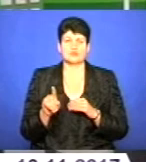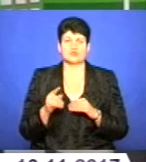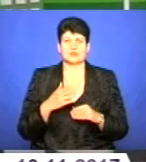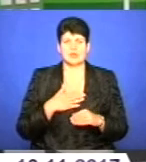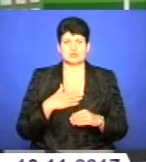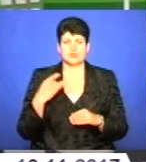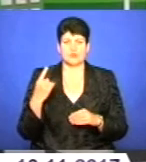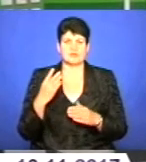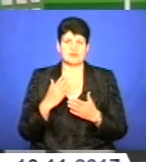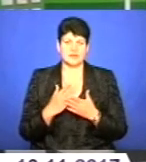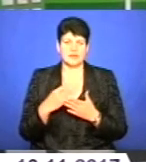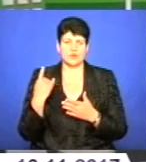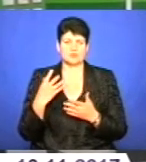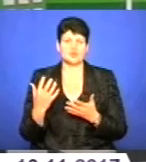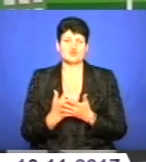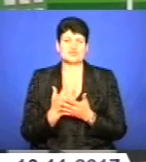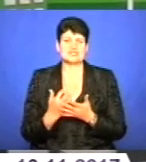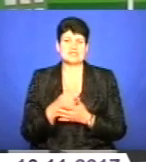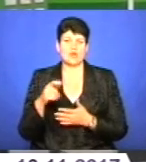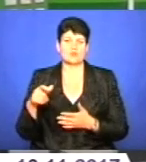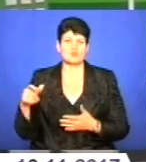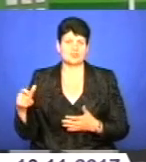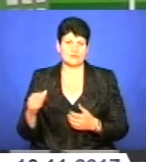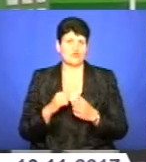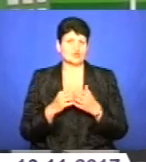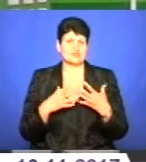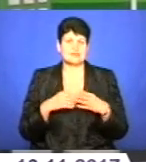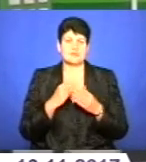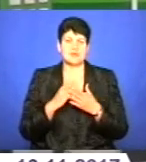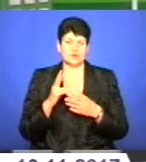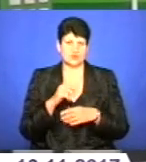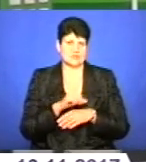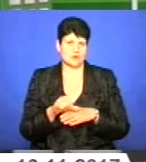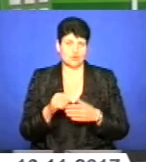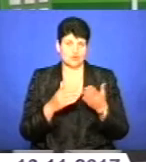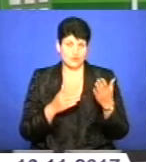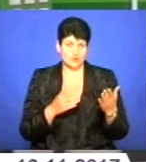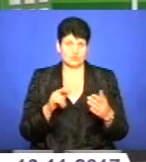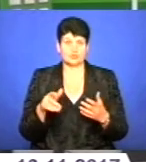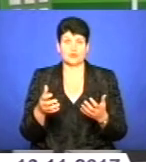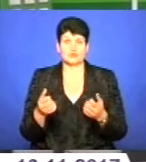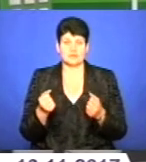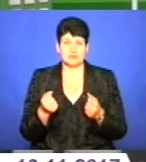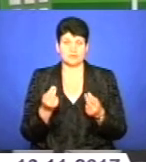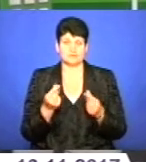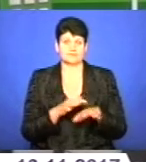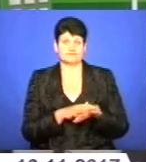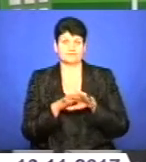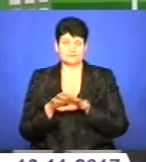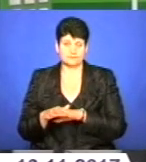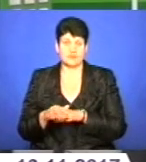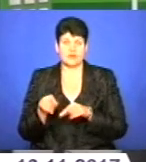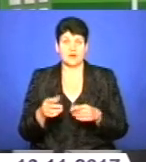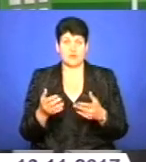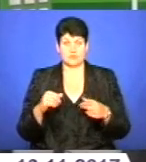наша область рахується областю заробітчан. Практично в кожній сім'ї є хтось за кордоном. Люди отримують перекази у валюті і відповідно